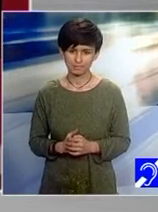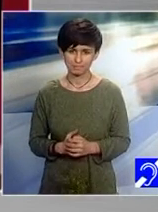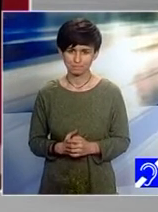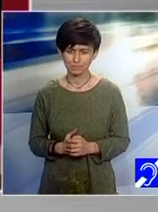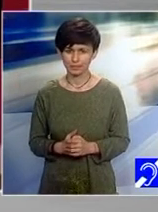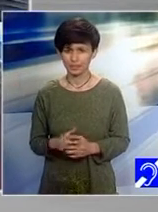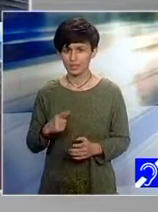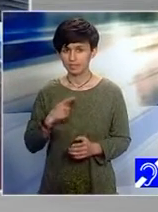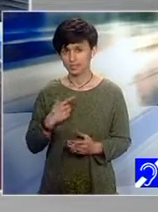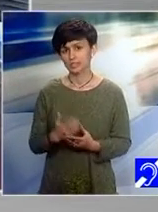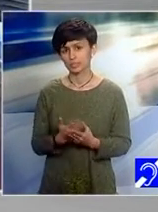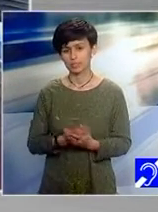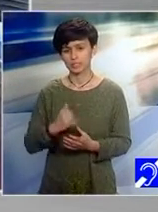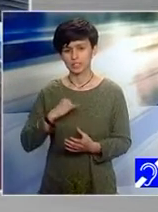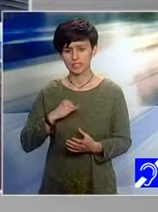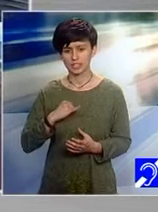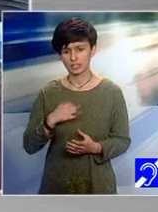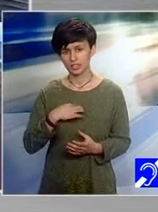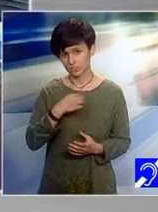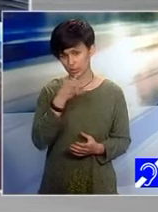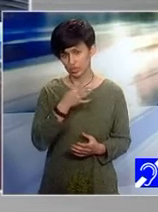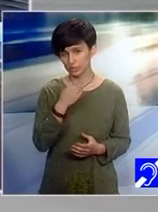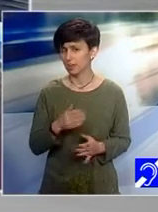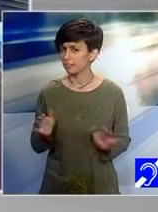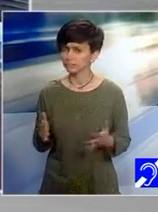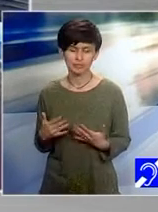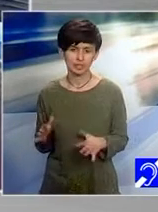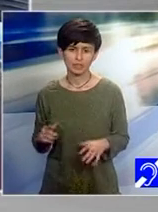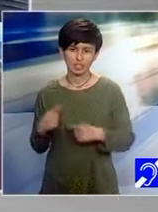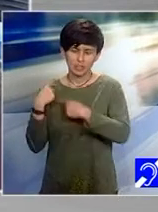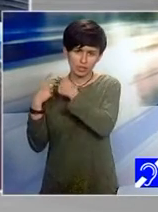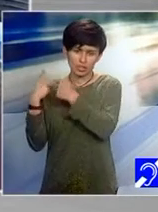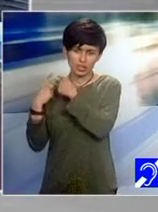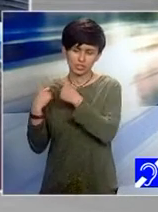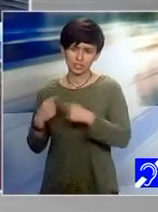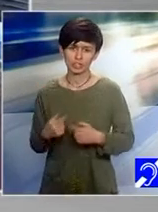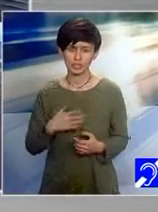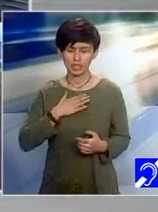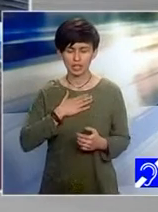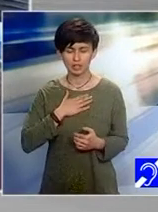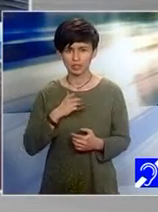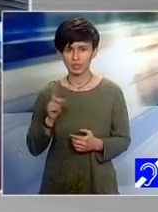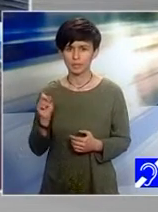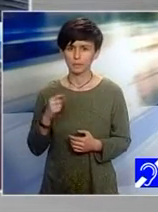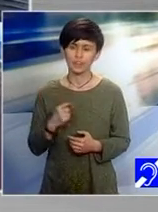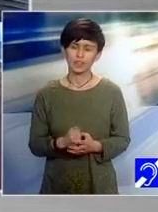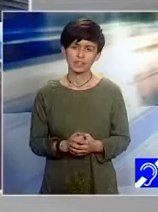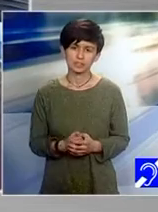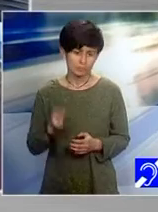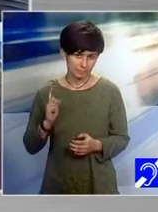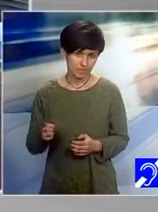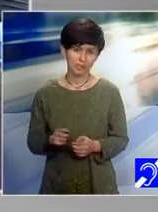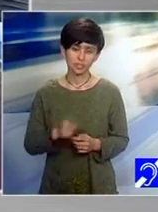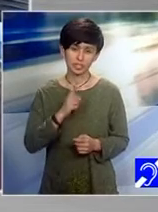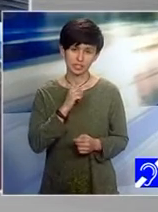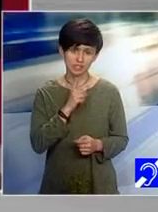întotdeauna spuneam că, indiferent de originile pe care le avem, originile noastre etnice n-au cum să nu ne definească ca personalitate,